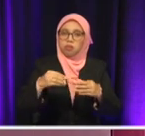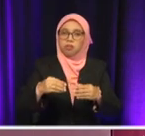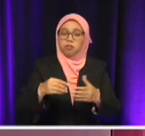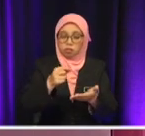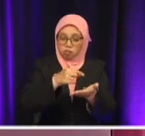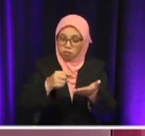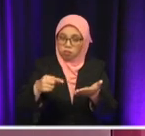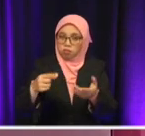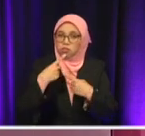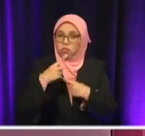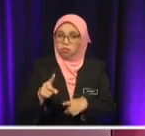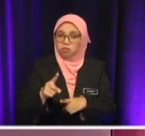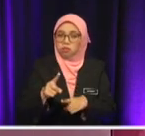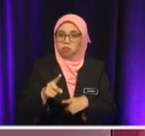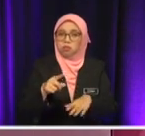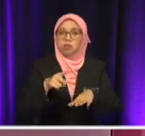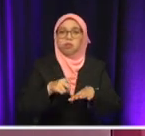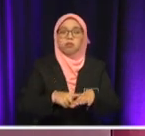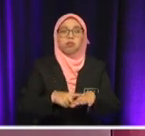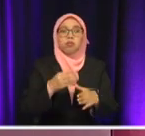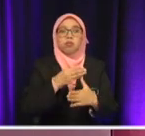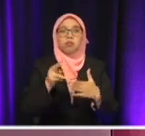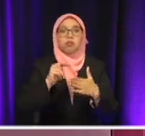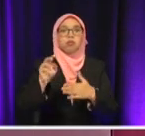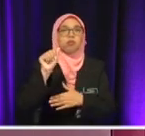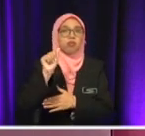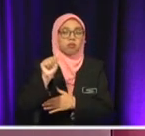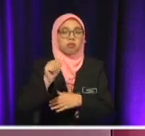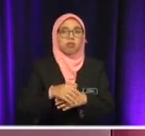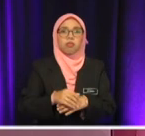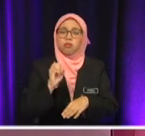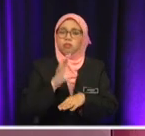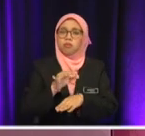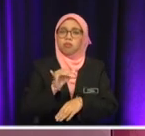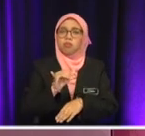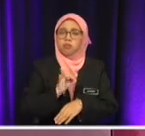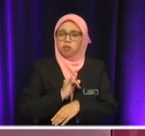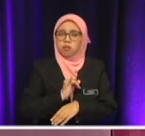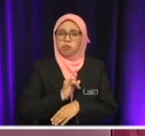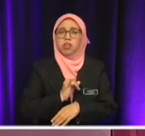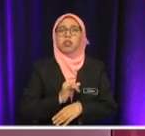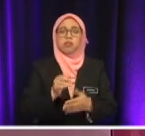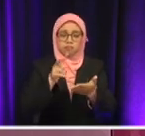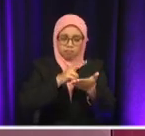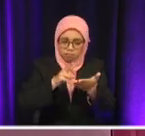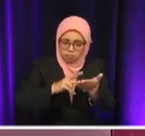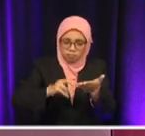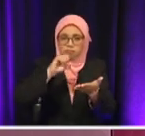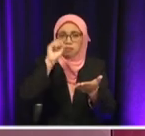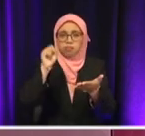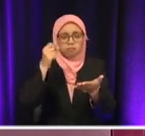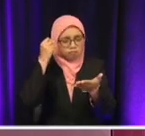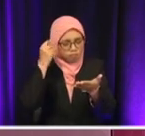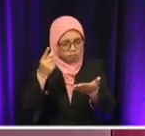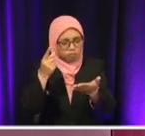untuk soalan di bahagian B. Cuma nasihat cikgu, tolonglah, okey, fahamkan dulu, baca keseluruhan soalan,